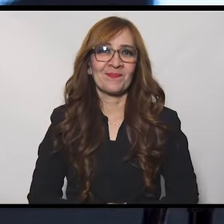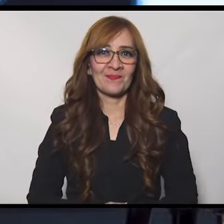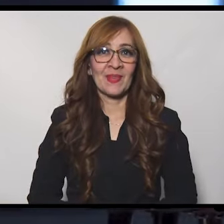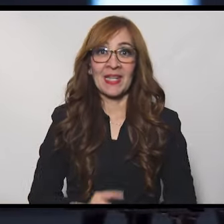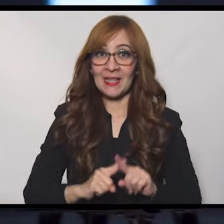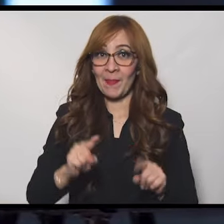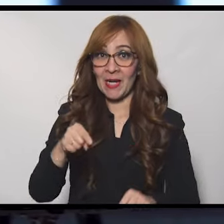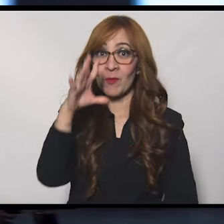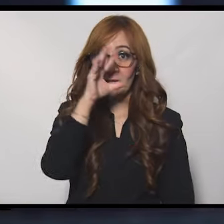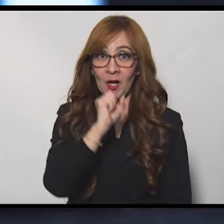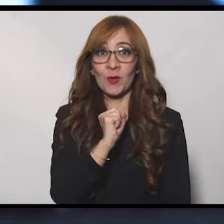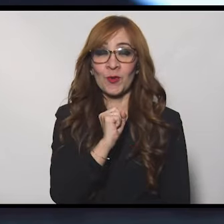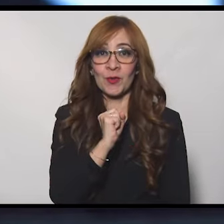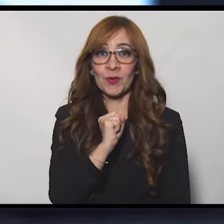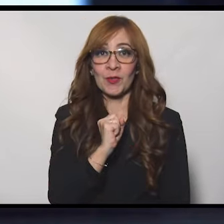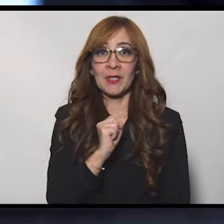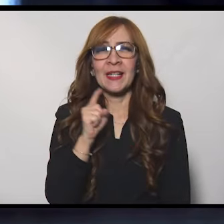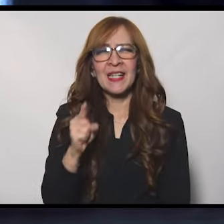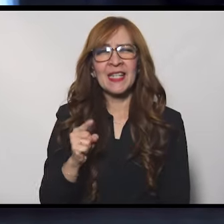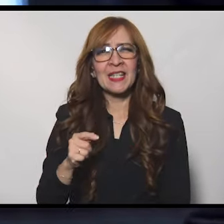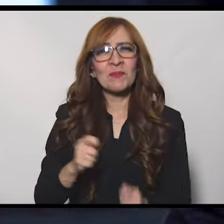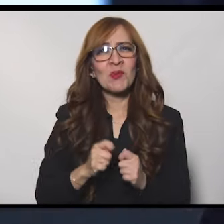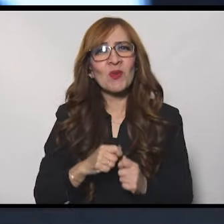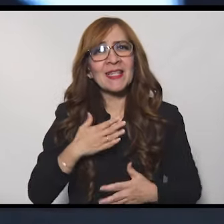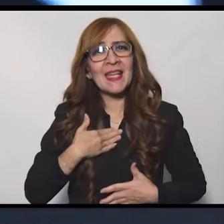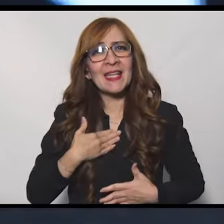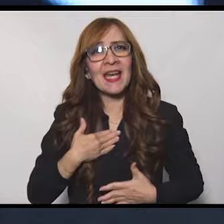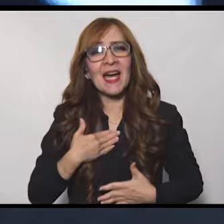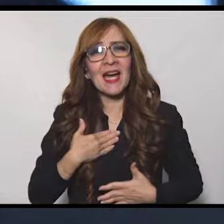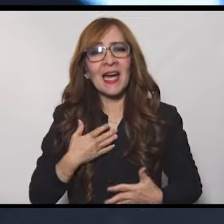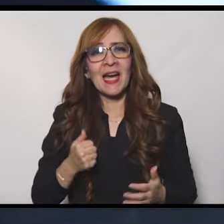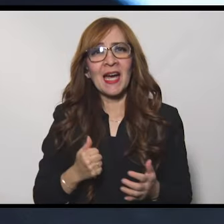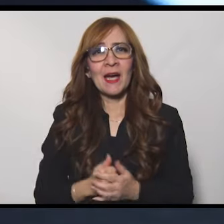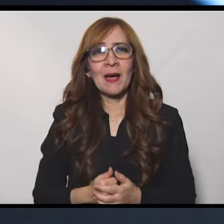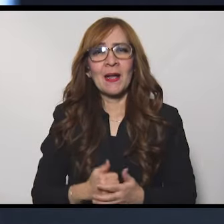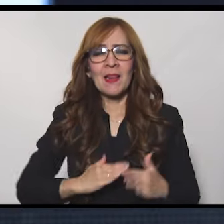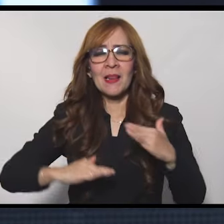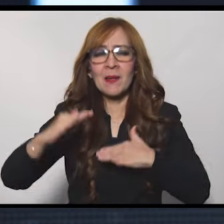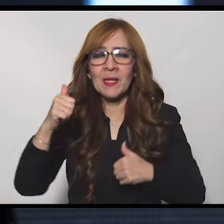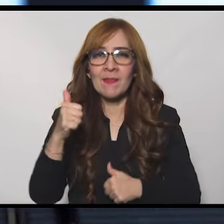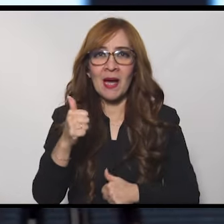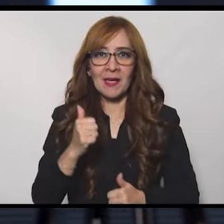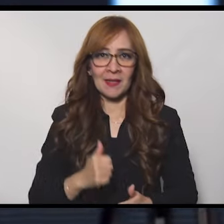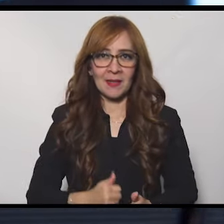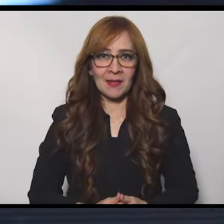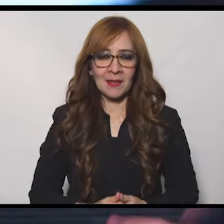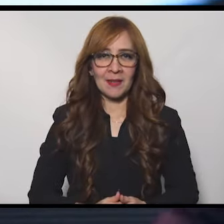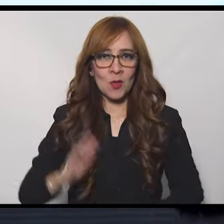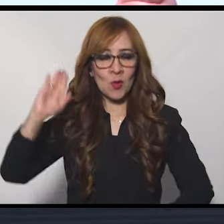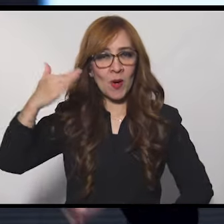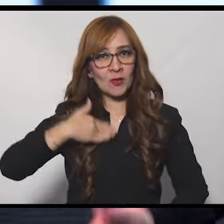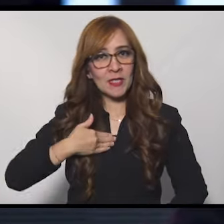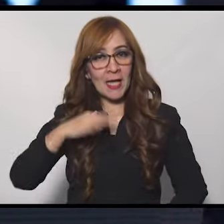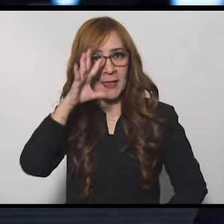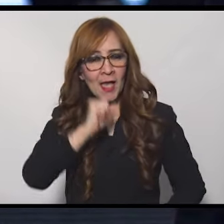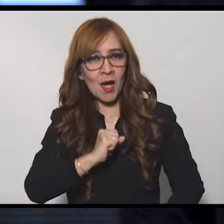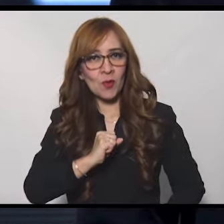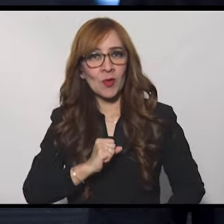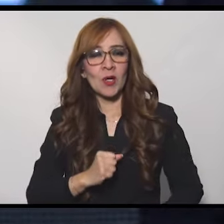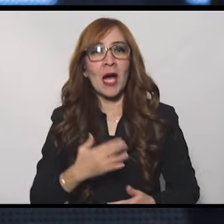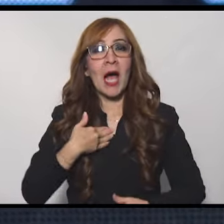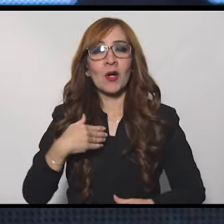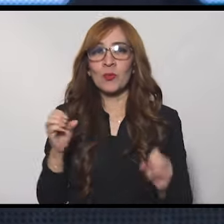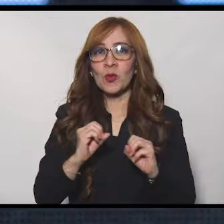But you know what? It makes me feel good. It makes me feel good. When I know that I'm nothing without